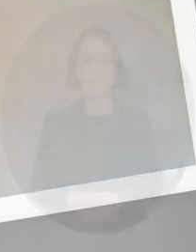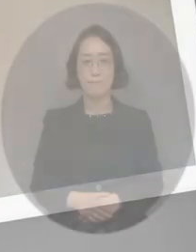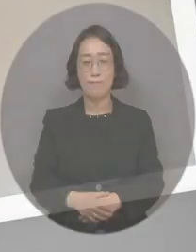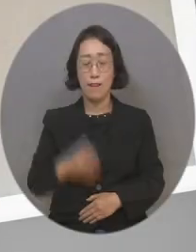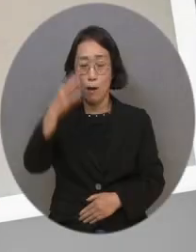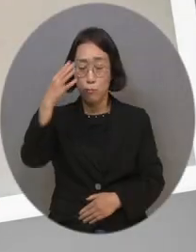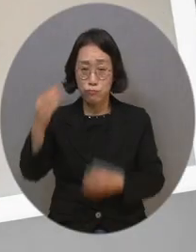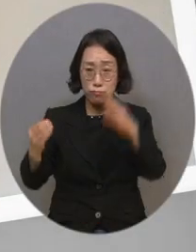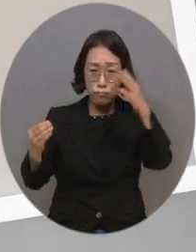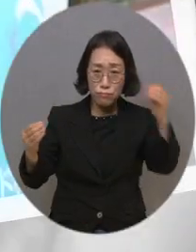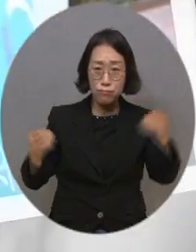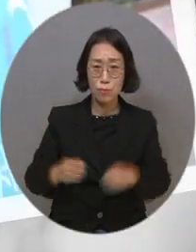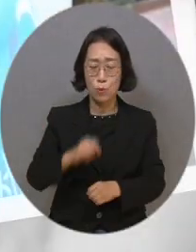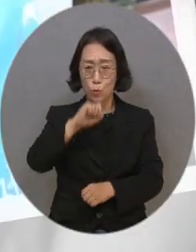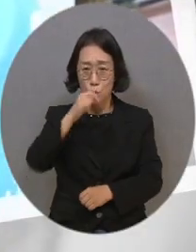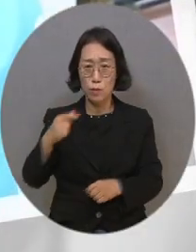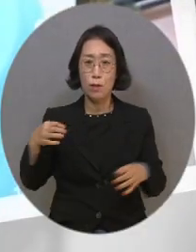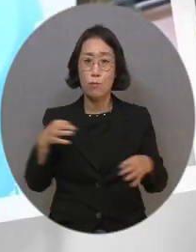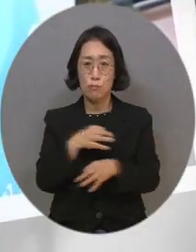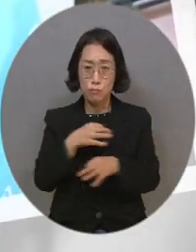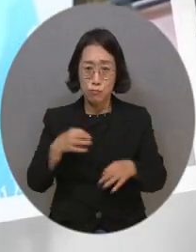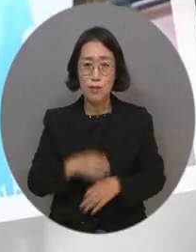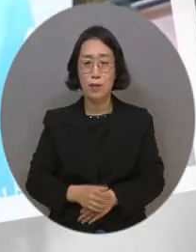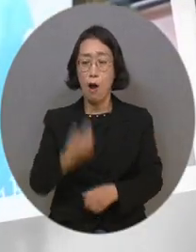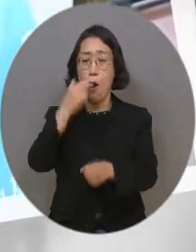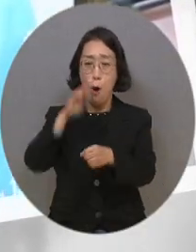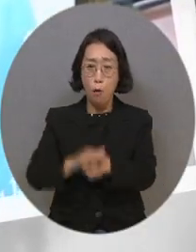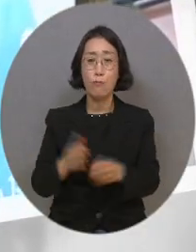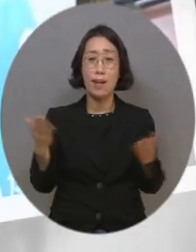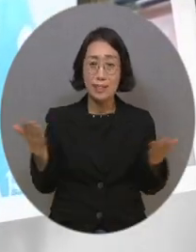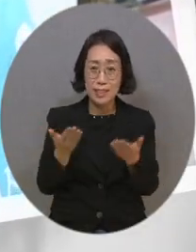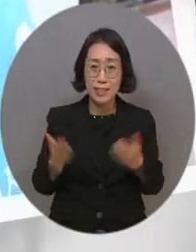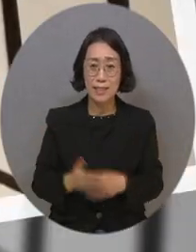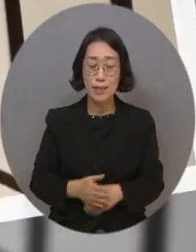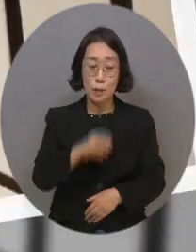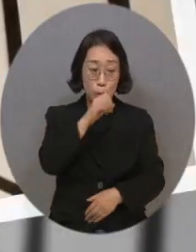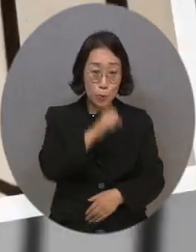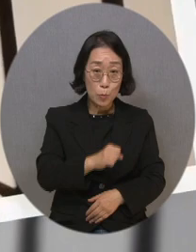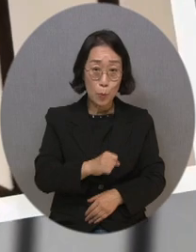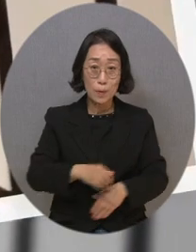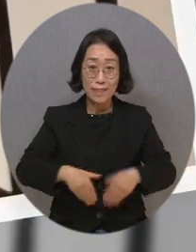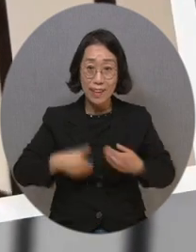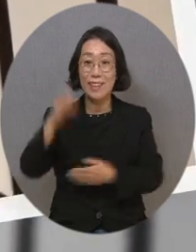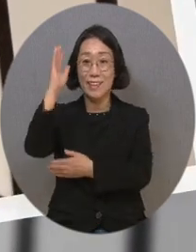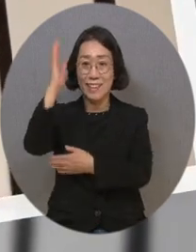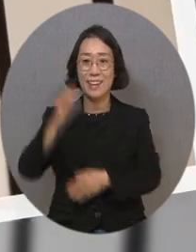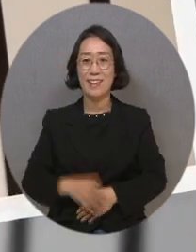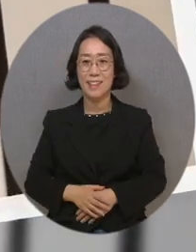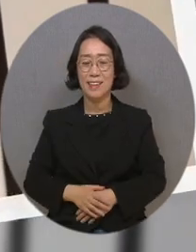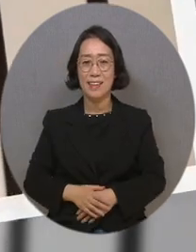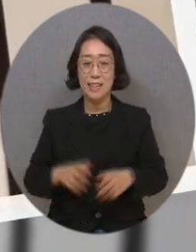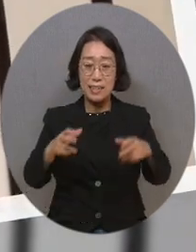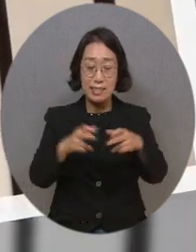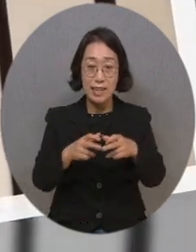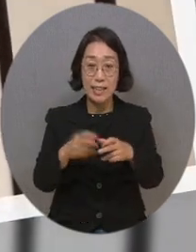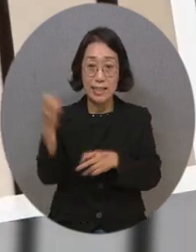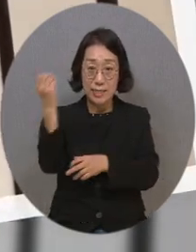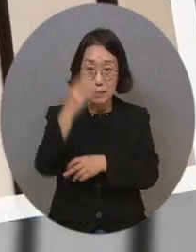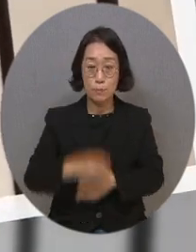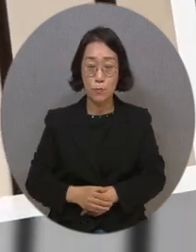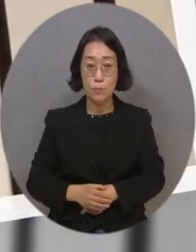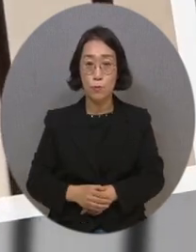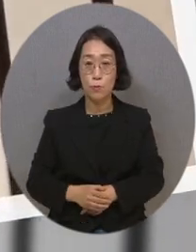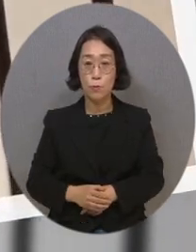. 우리 주변에서 일어나는 불공정한 사례부터 억울한 사연, 따뜻한 미담까지 장애인신문과